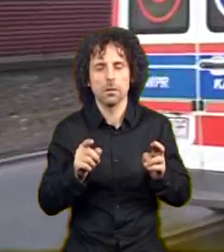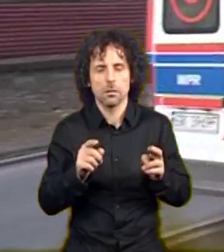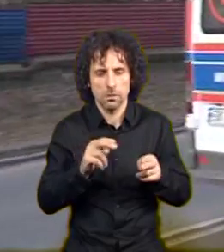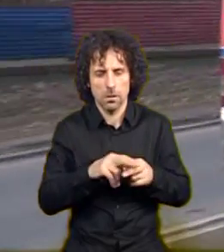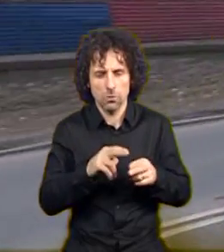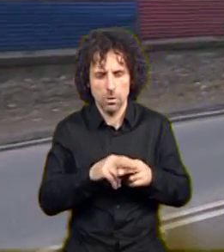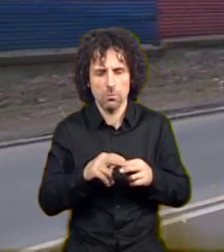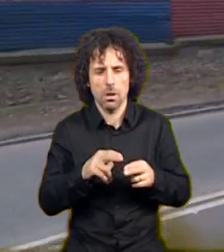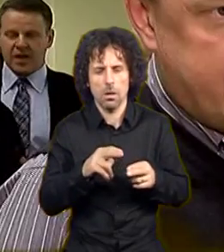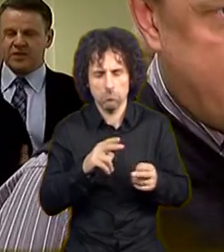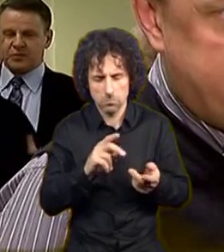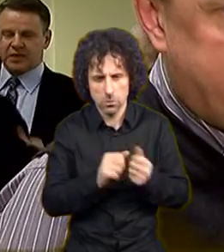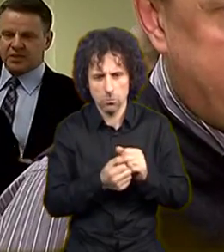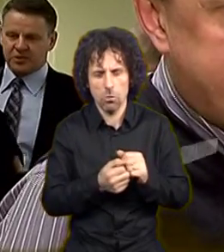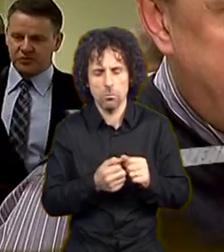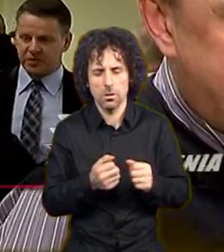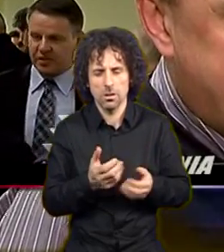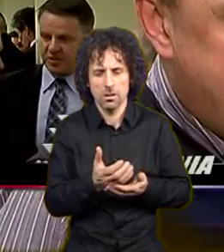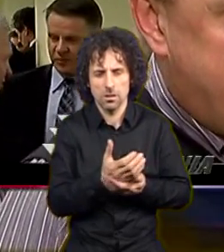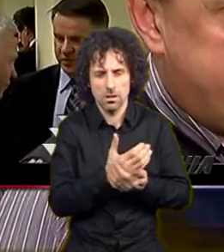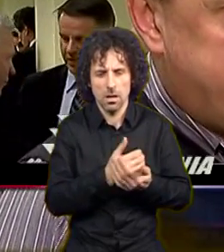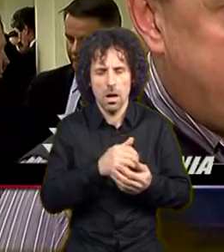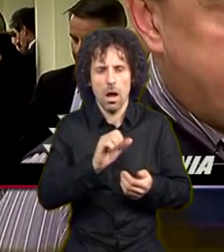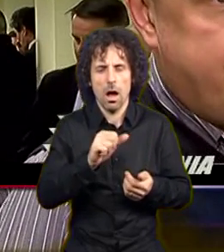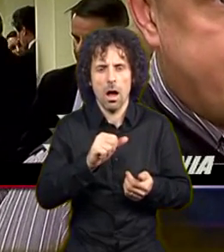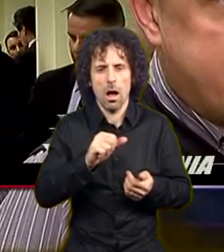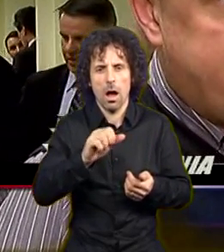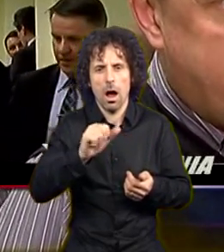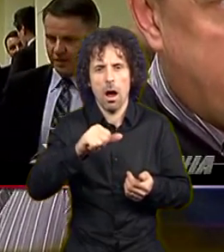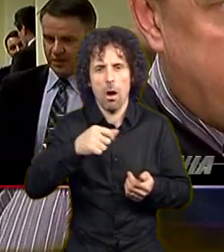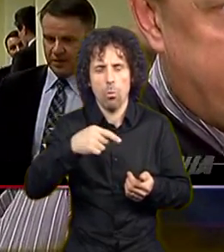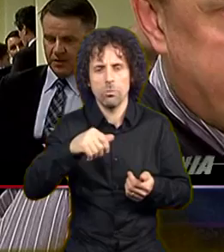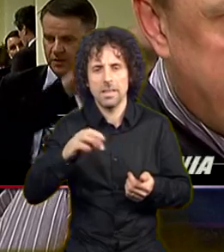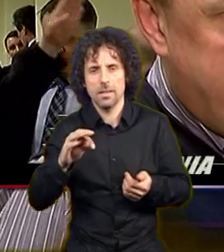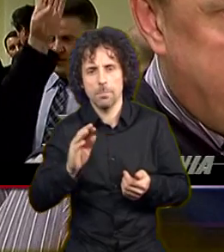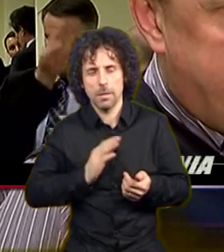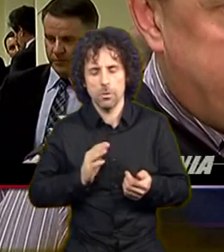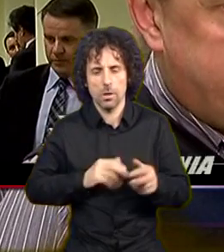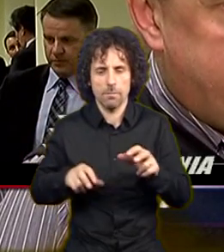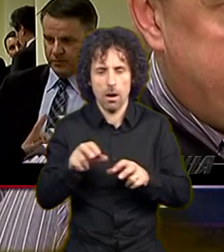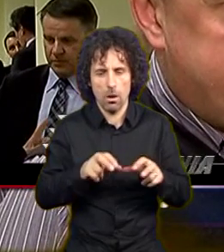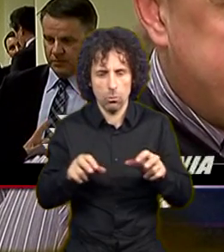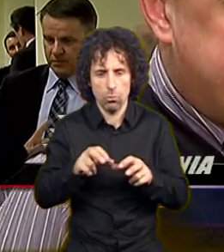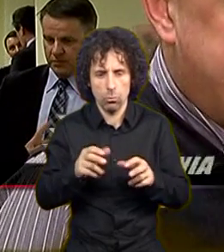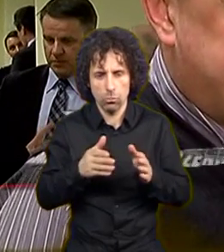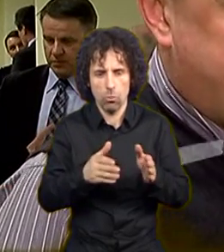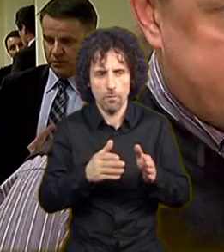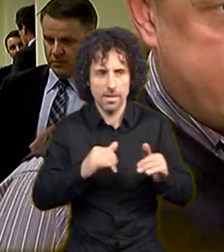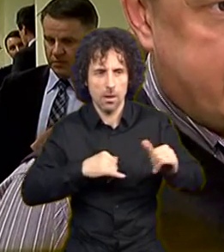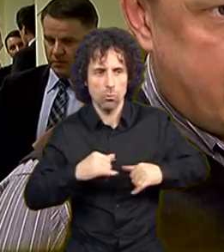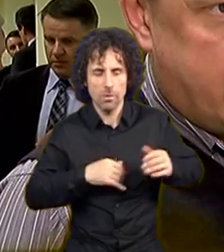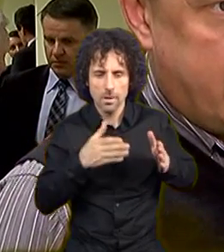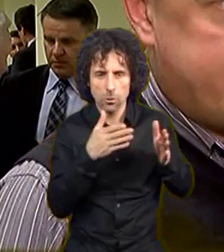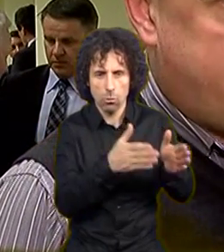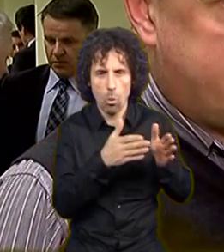Istnieją takie narzędzia, ażeby takie dane zbierać. Chociażby audyt bezpieczeństwa ruchu drogowego, który na przykład